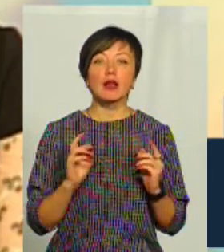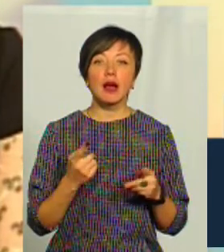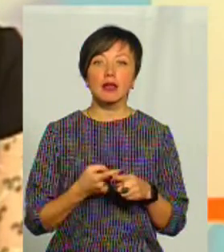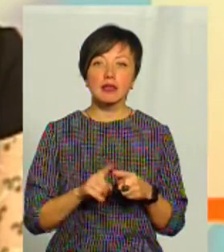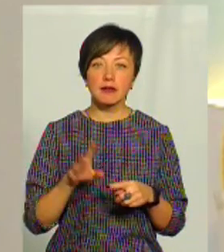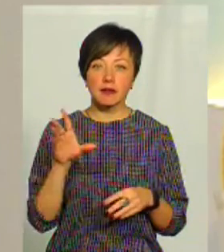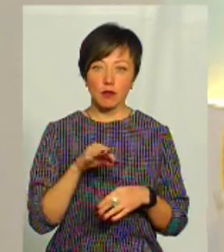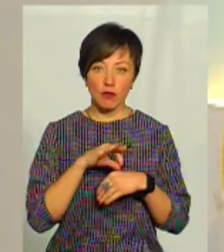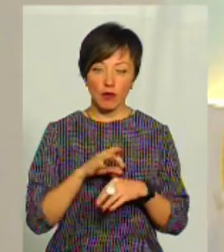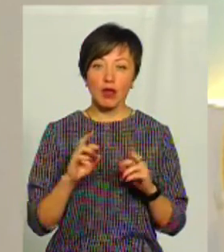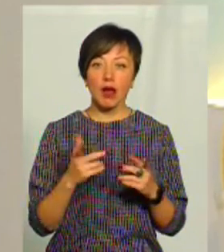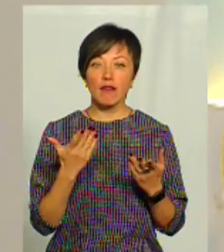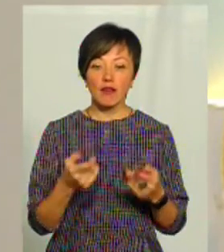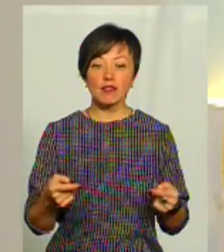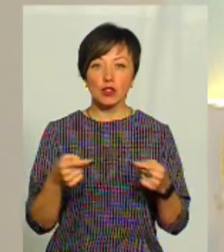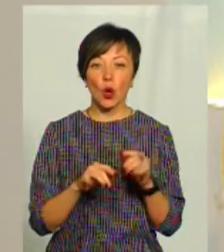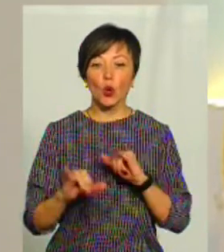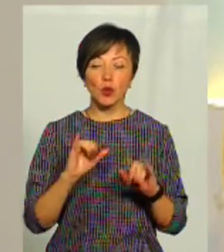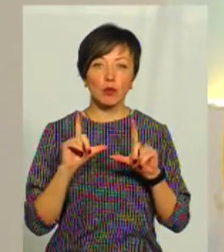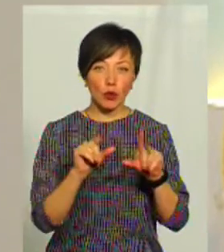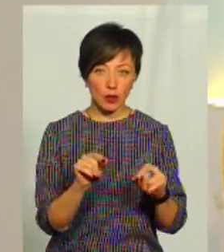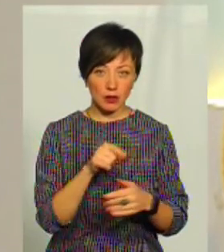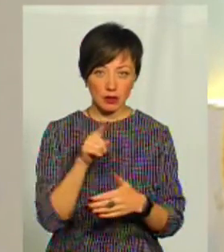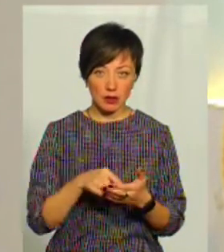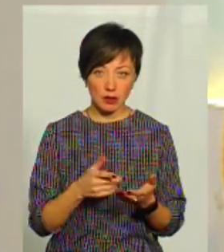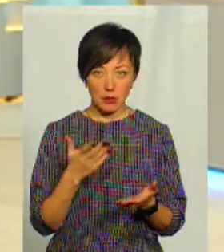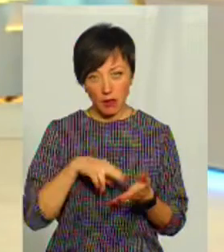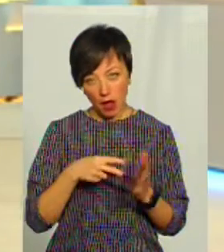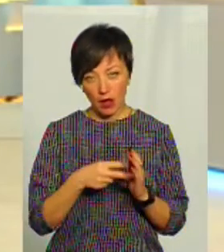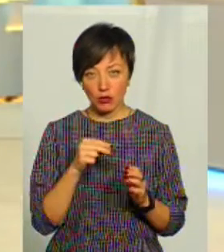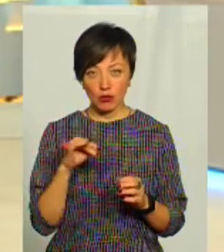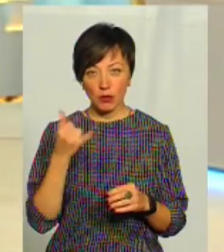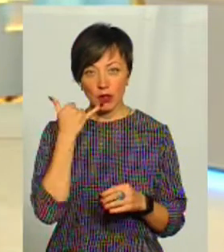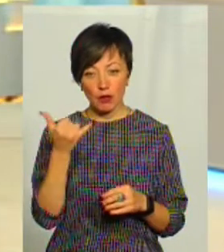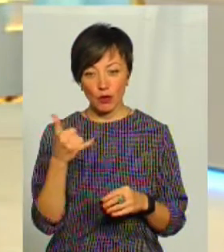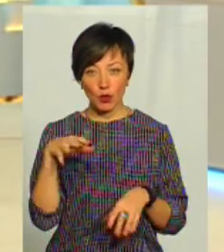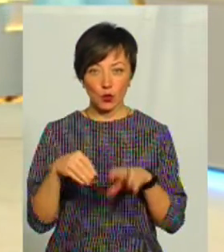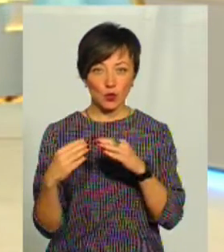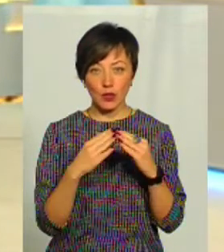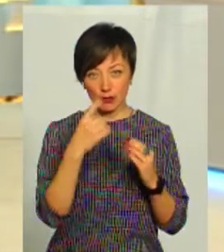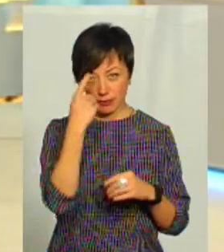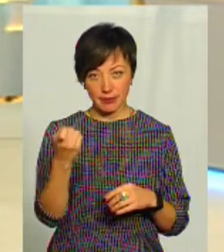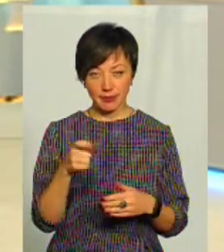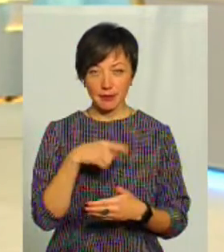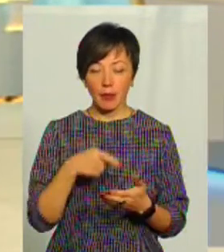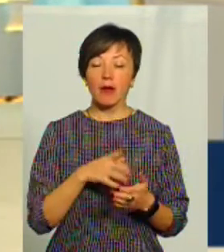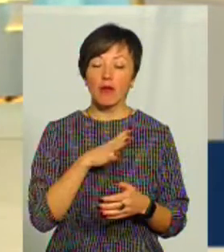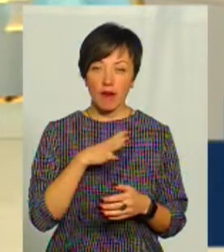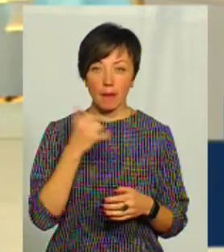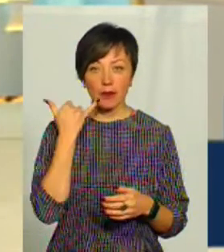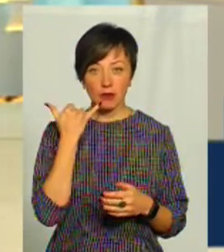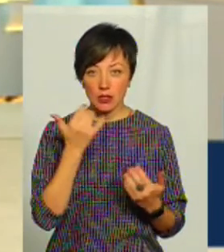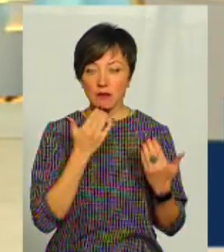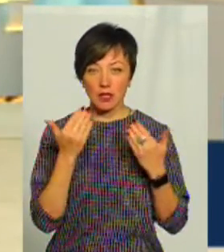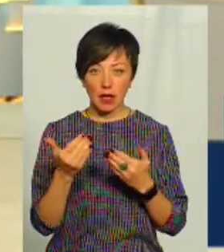чином це все проводиться? Як ви визначаєте, куди поїдете? Є якийсь план чи по телефону сусідів? Буває, по